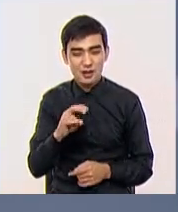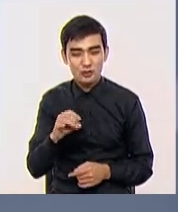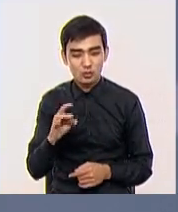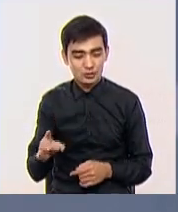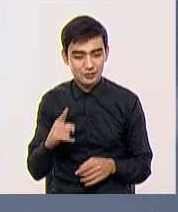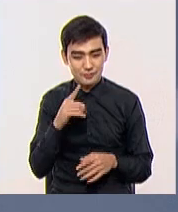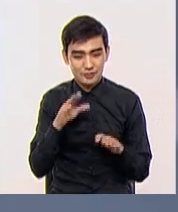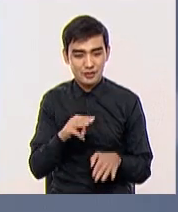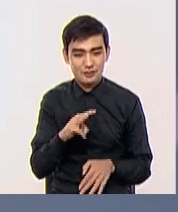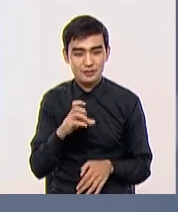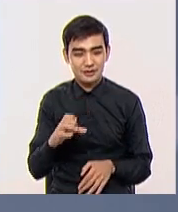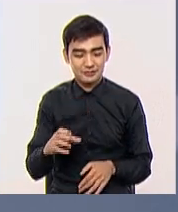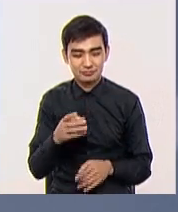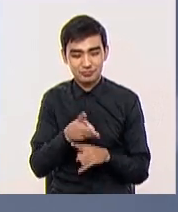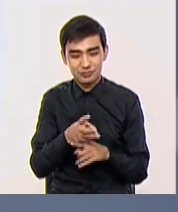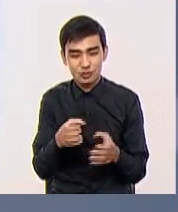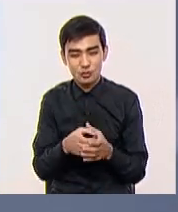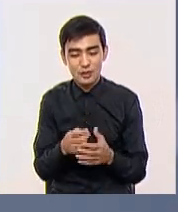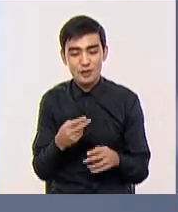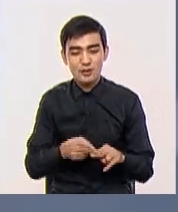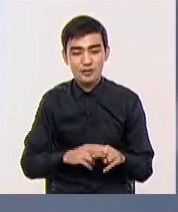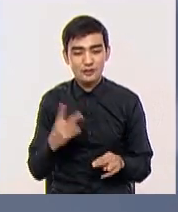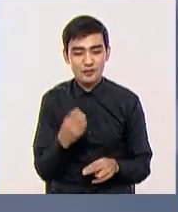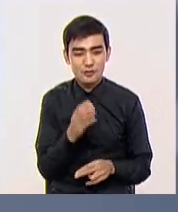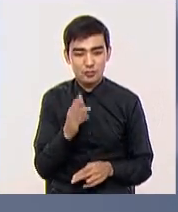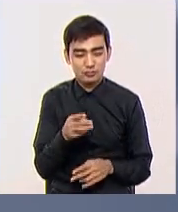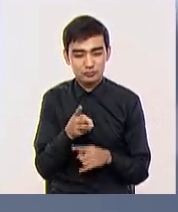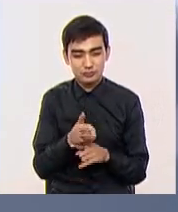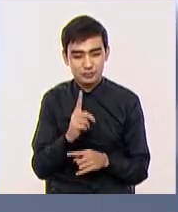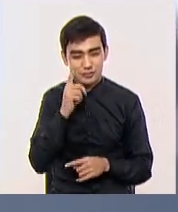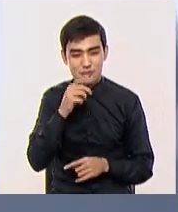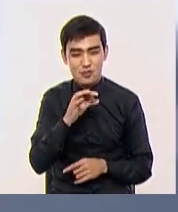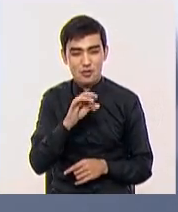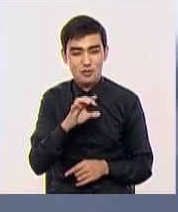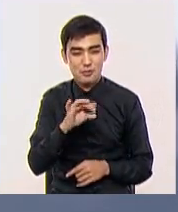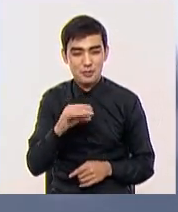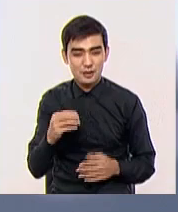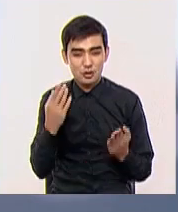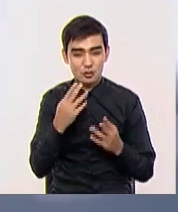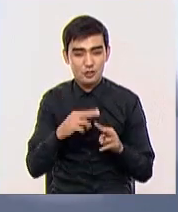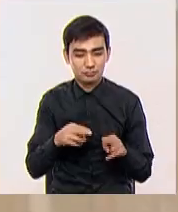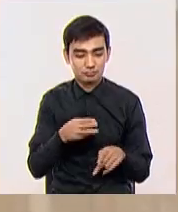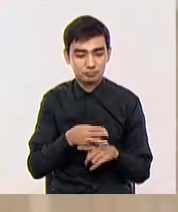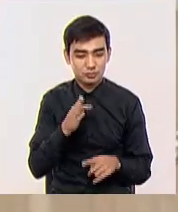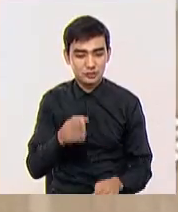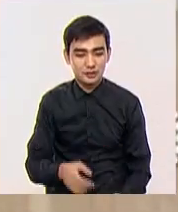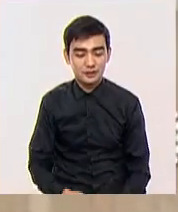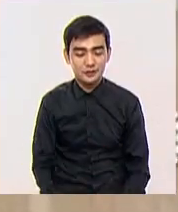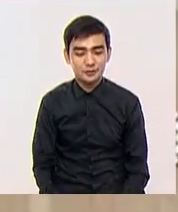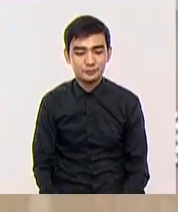доставил на МКС съемочную группу, которая почти две недели будет снимать на орбите художественный фильм.